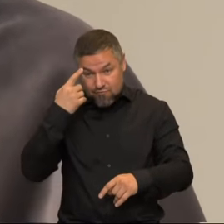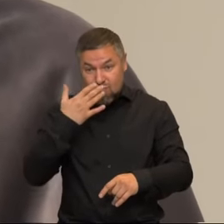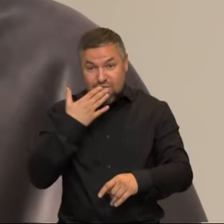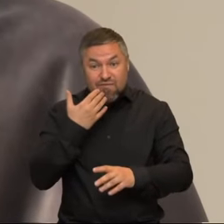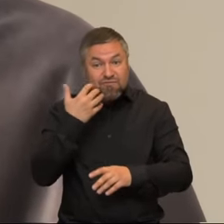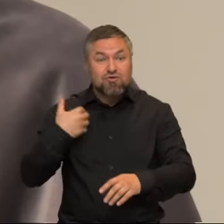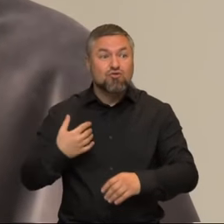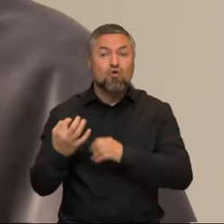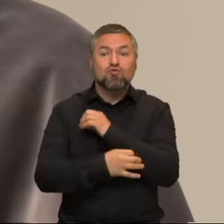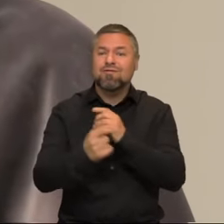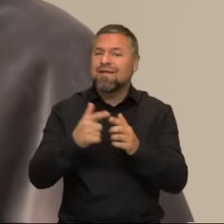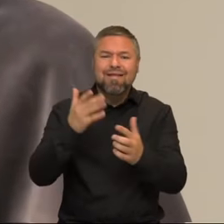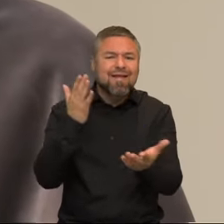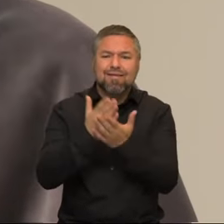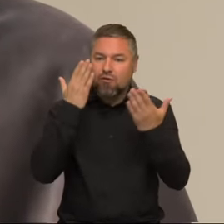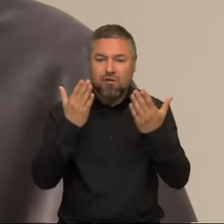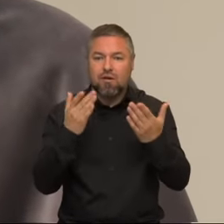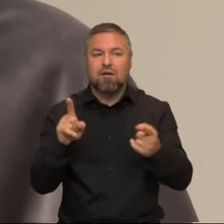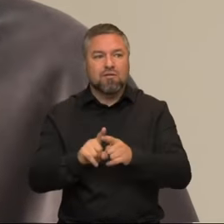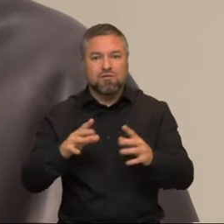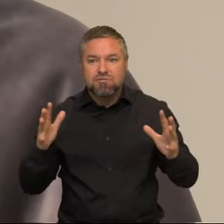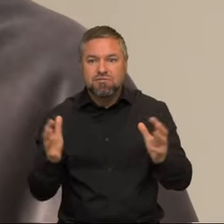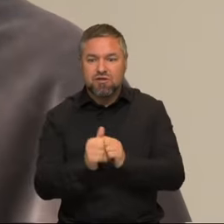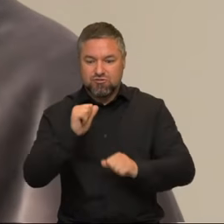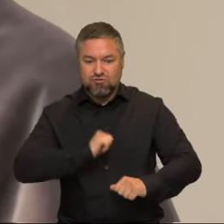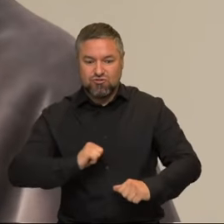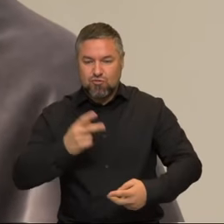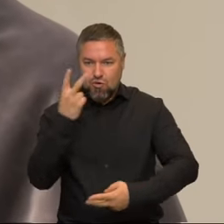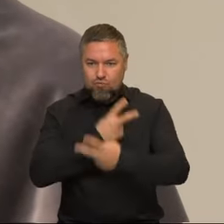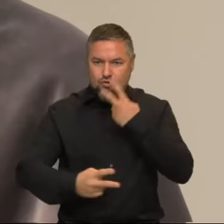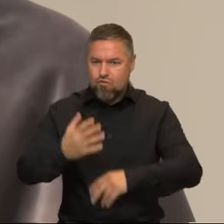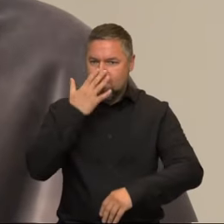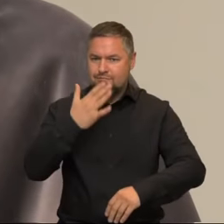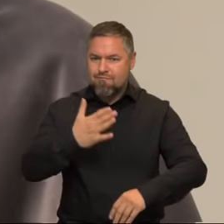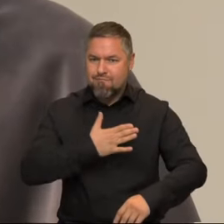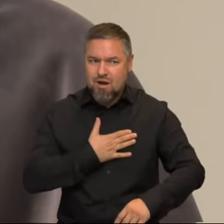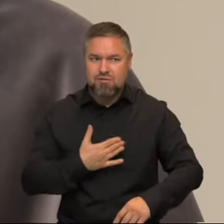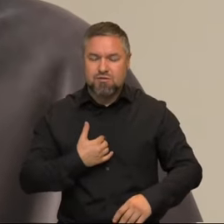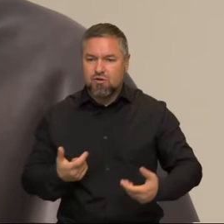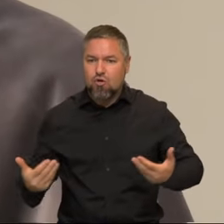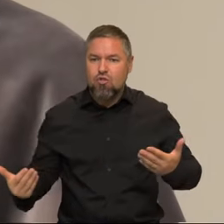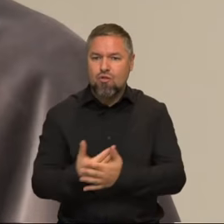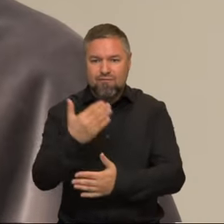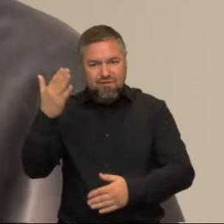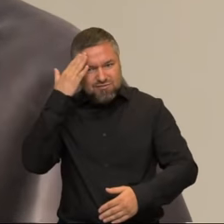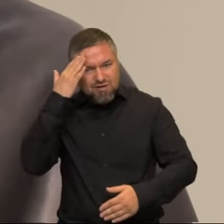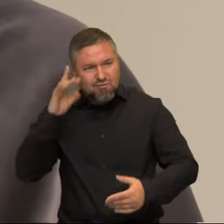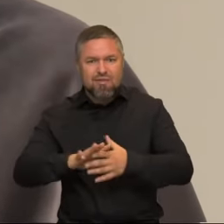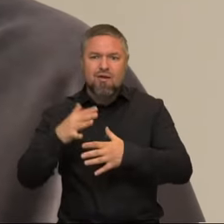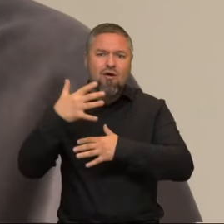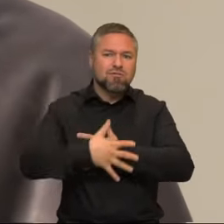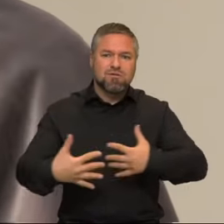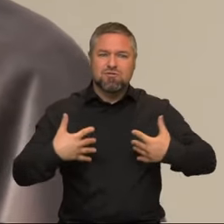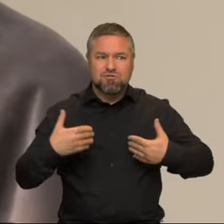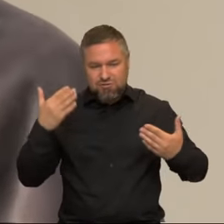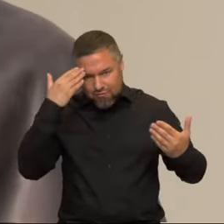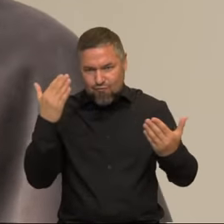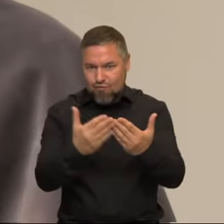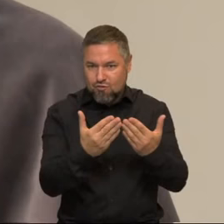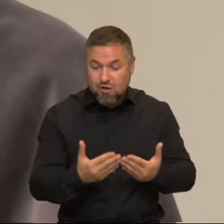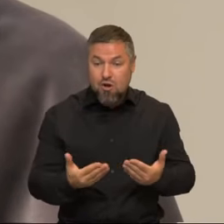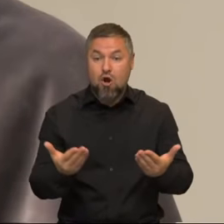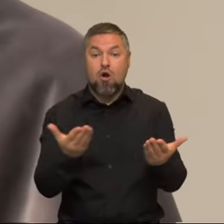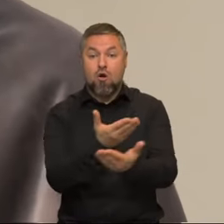nauka, ale też odnajdywanie siebie, poszukiwanie pasji i zawieranie znajomości na całe życie. Koledzy